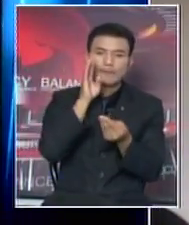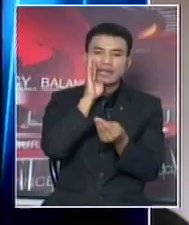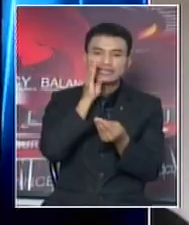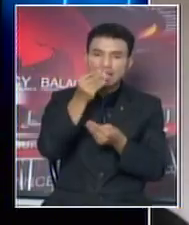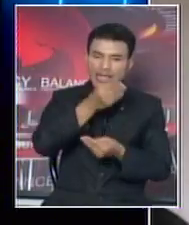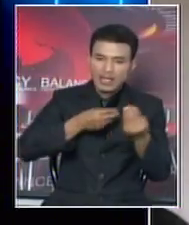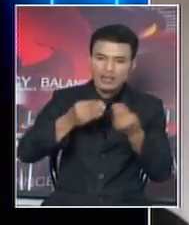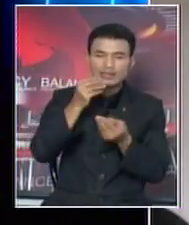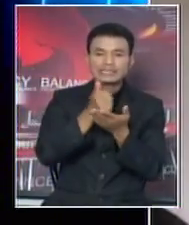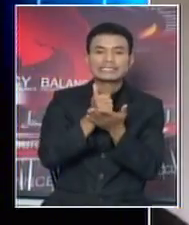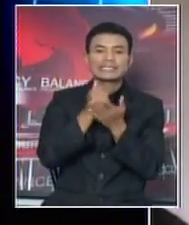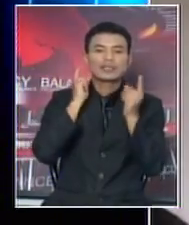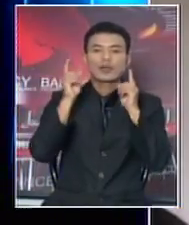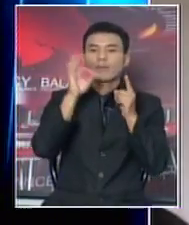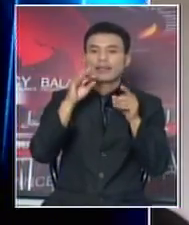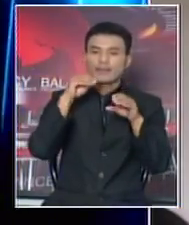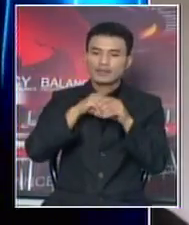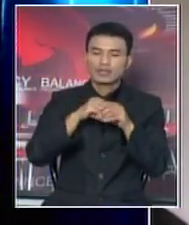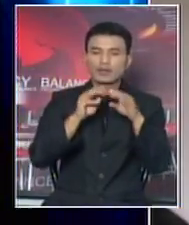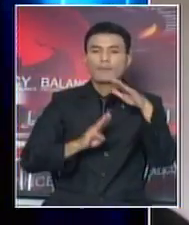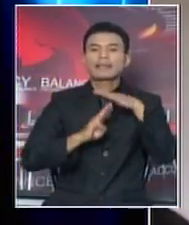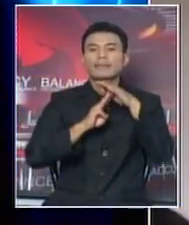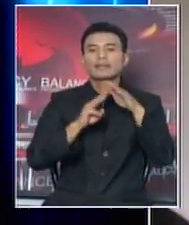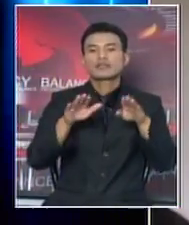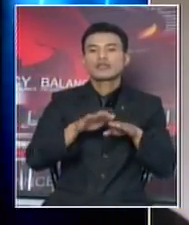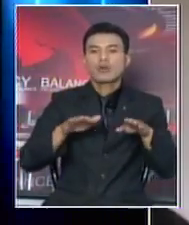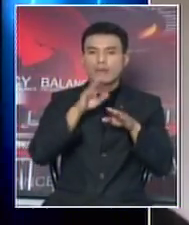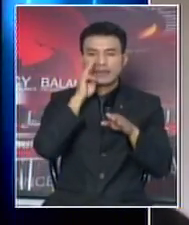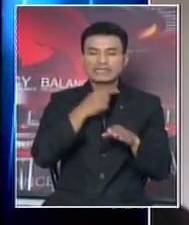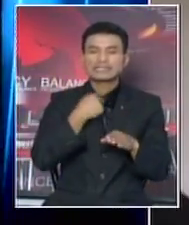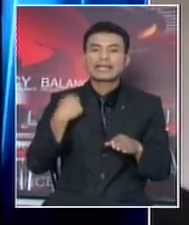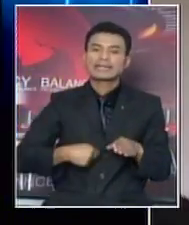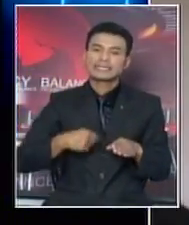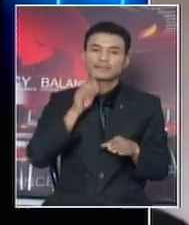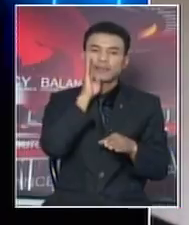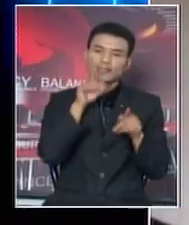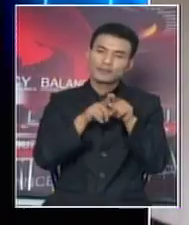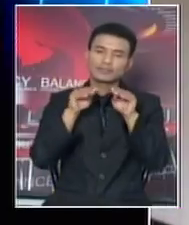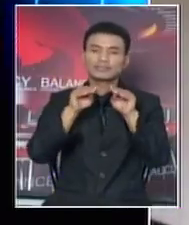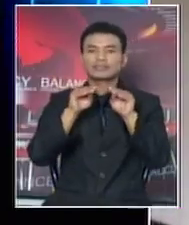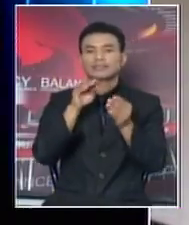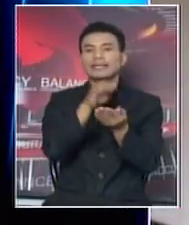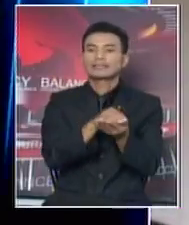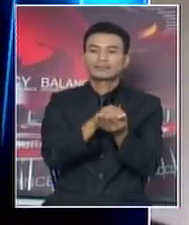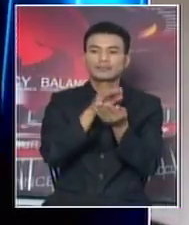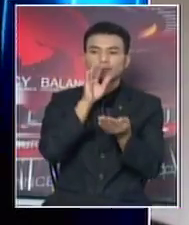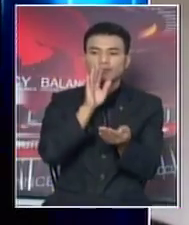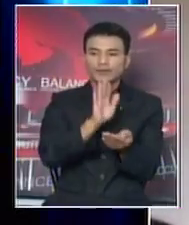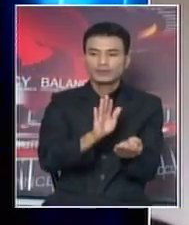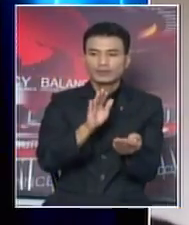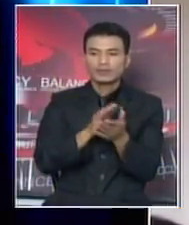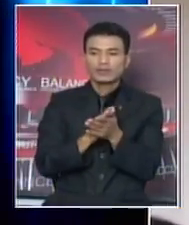जिरी नगरभित्र माध्यमिक तहमा चाइनिज भाषा पनि राख्यौँ। चाइनिज भाषा राख्यौँ भनेदेखि भोलि